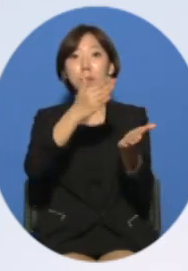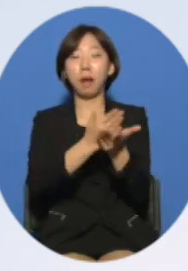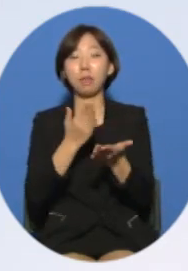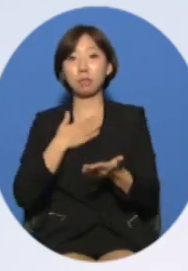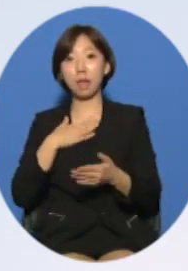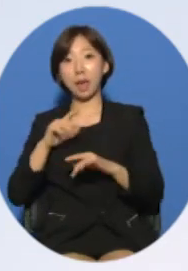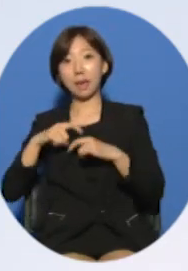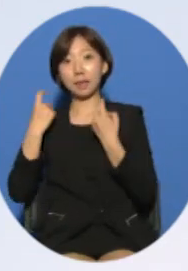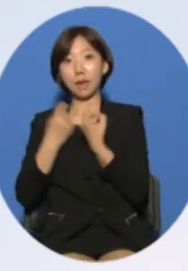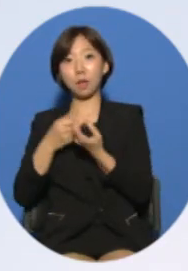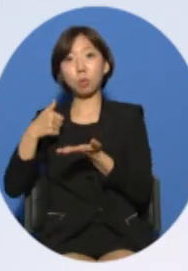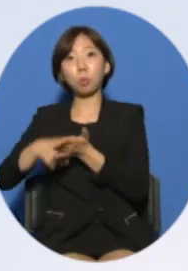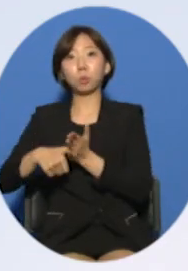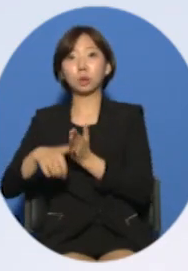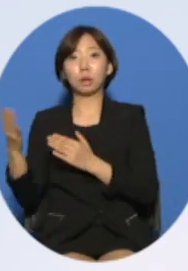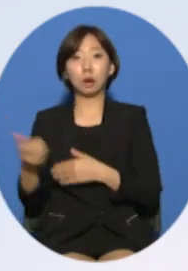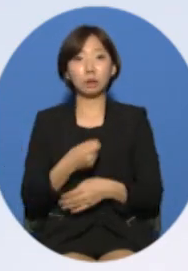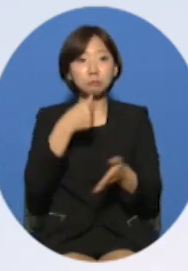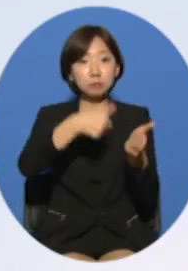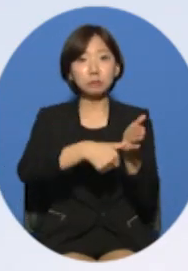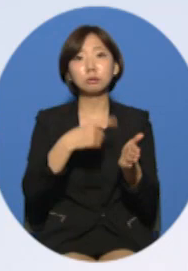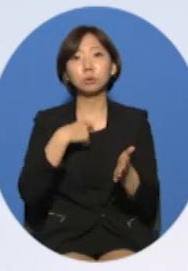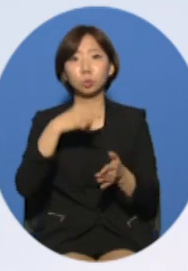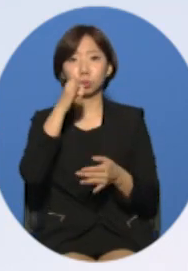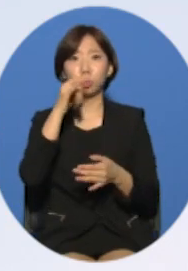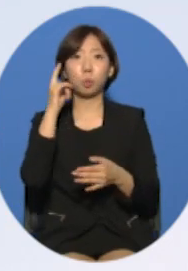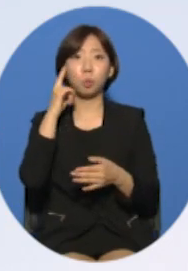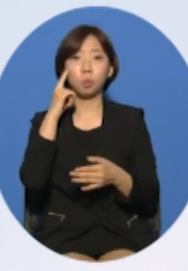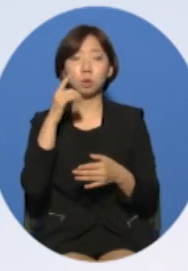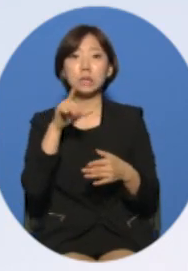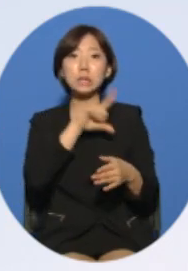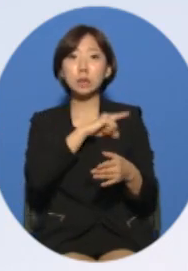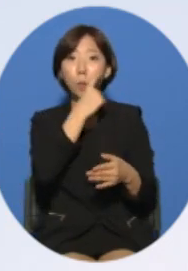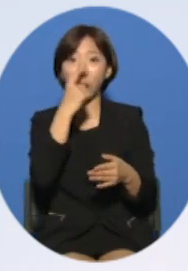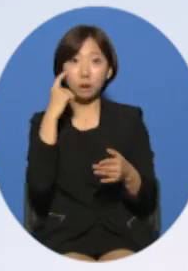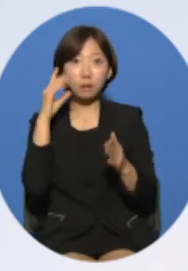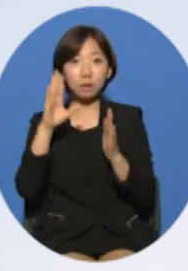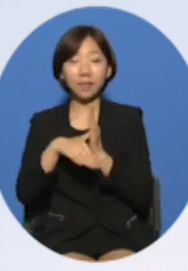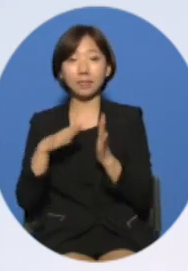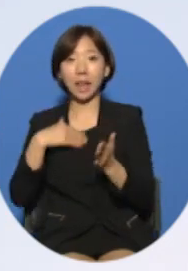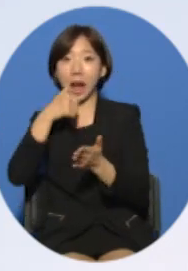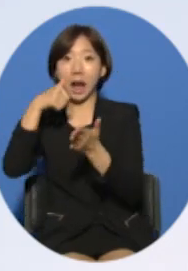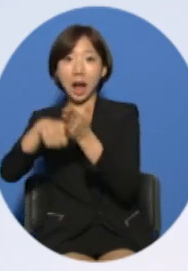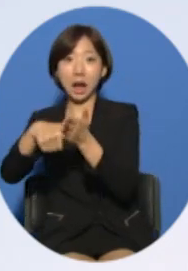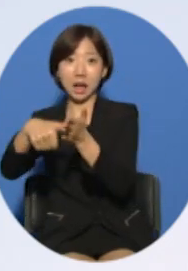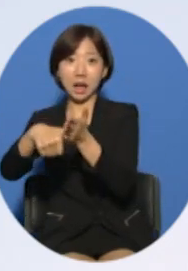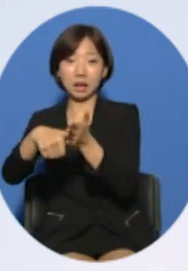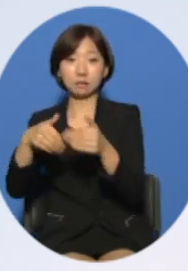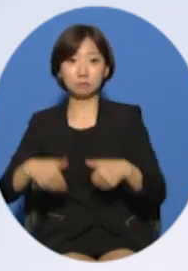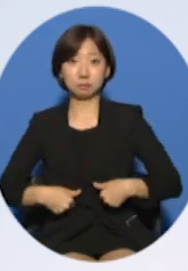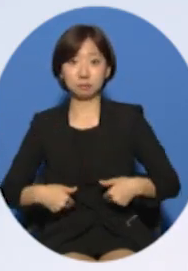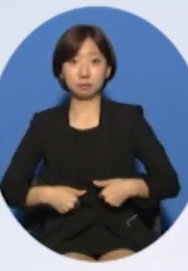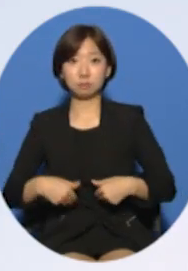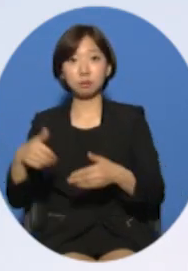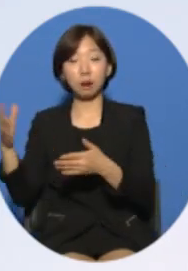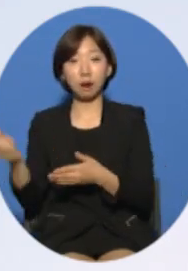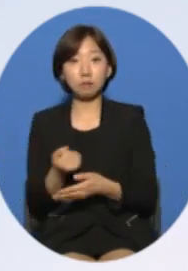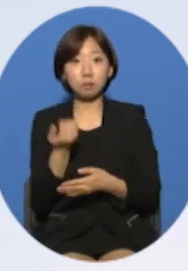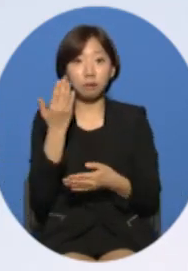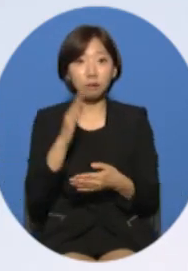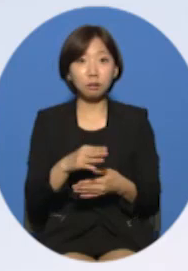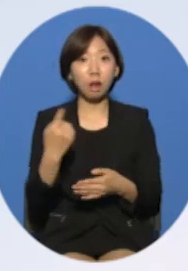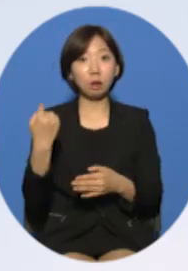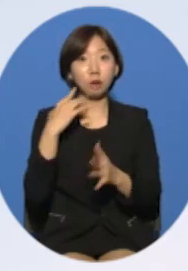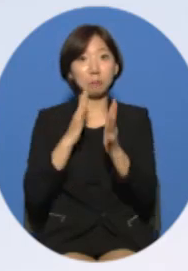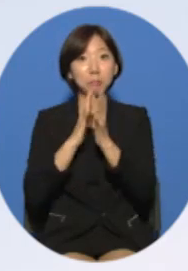그전에는 선거명부에다가 도장을 찍었거든요. 예, 예. 네. 그러다 보니까 도장을 놓고 가면 또 그 뒤에 있는 사람이 또 와서 또 그 도장이 기표봉인 줄 알고 찍어요. 아하.